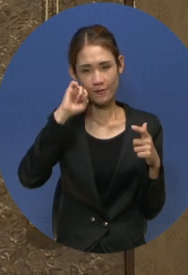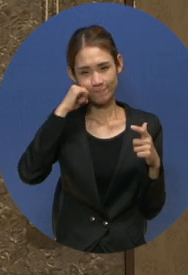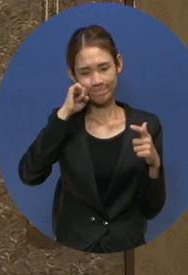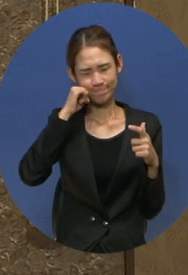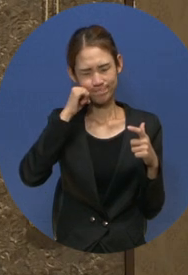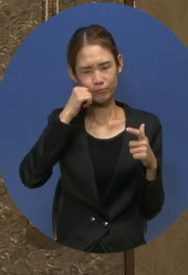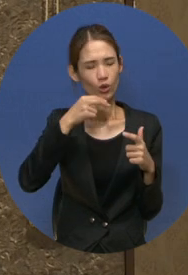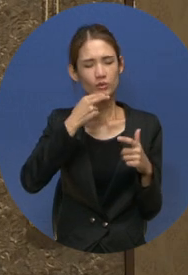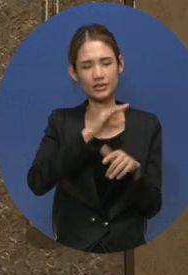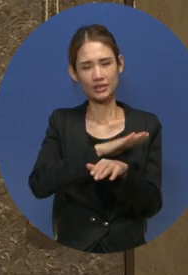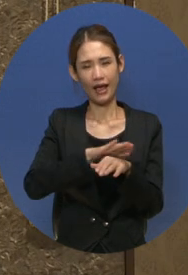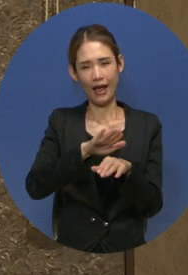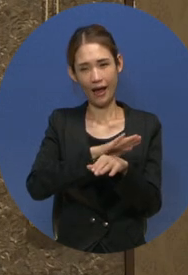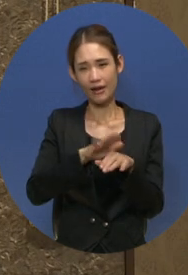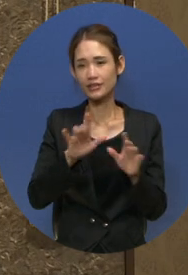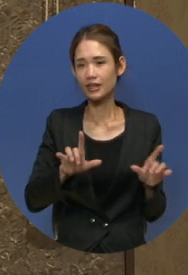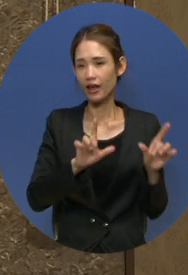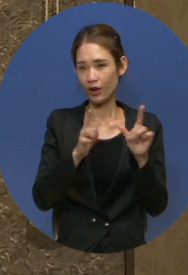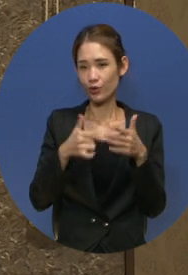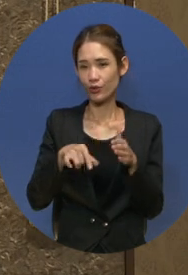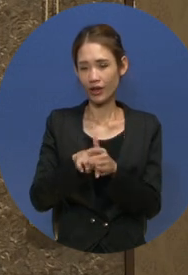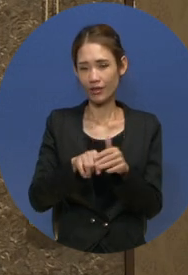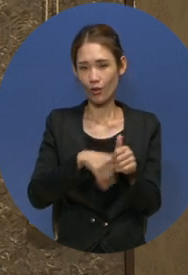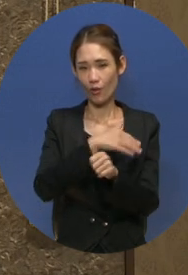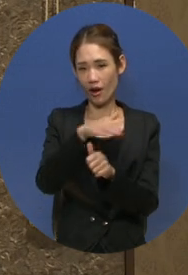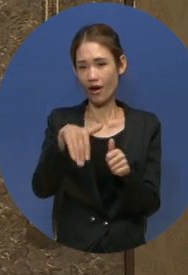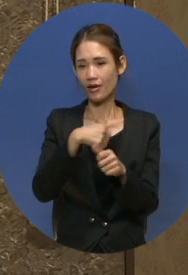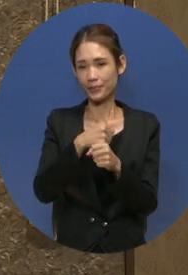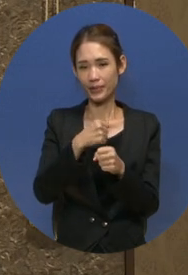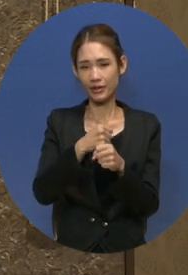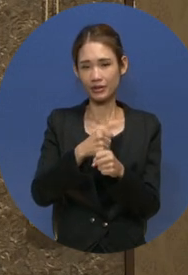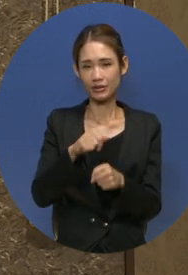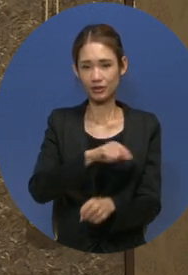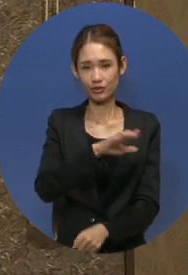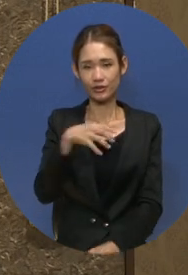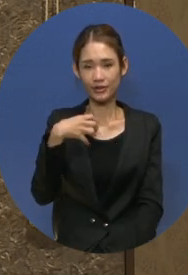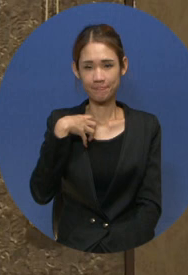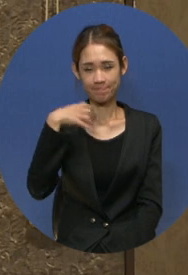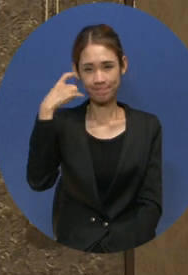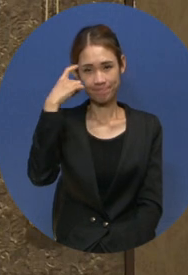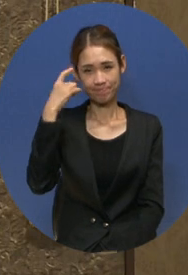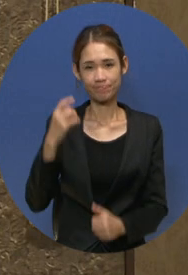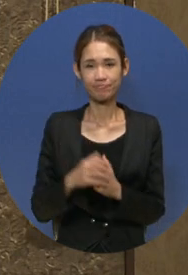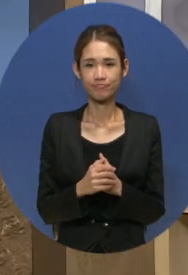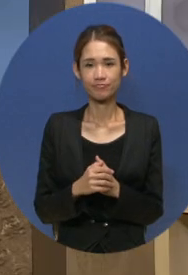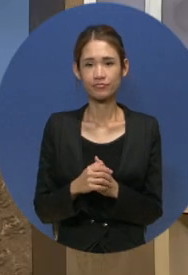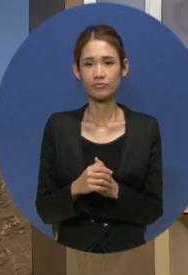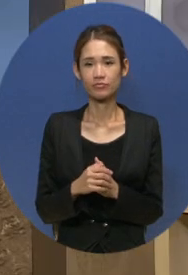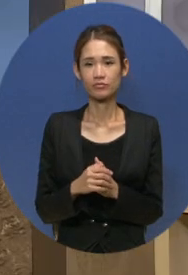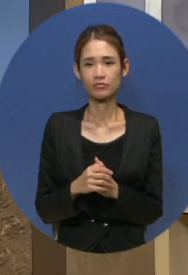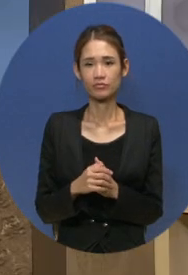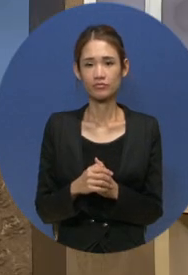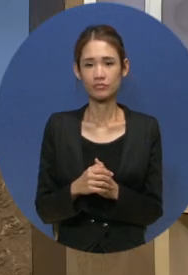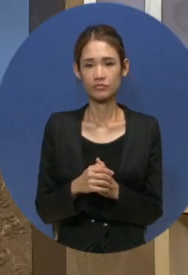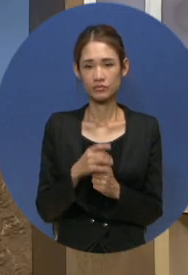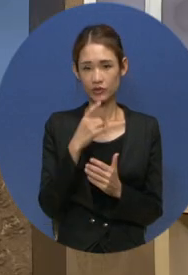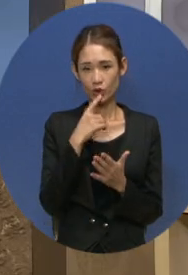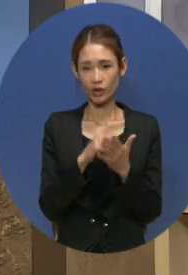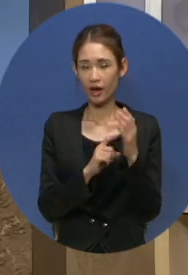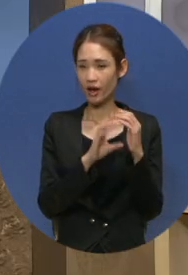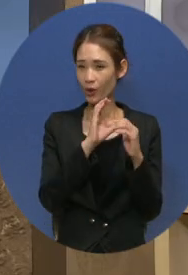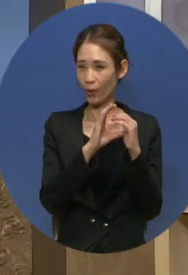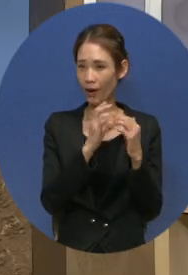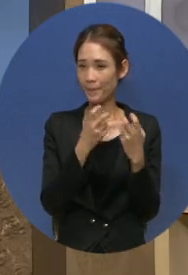어려움 없이 살아갈 수 있게 그 환경을 만들어 놓는 것 그것이 우리의 역할이라고 생각하고 있습니다. 네. 그리고 또 이제 쉽게